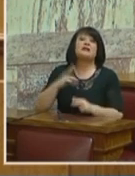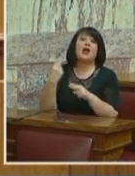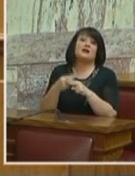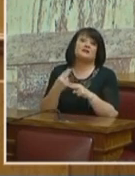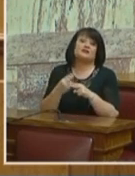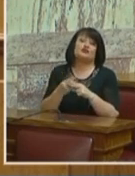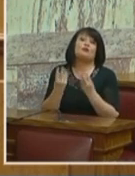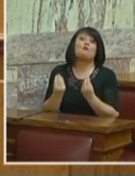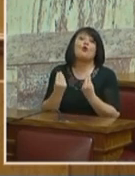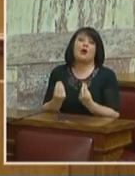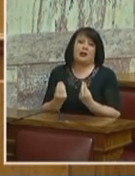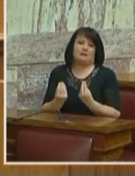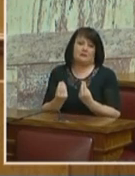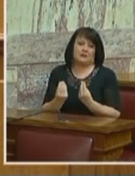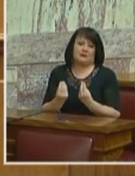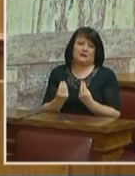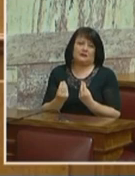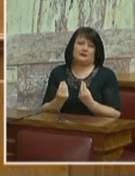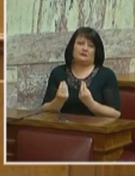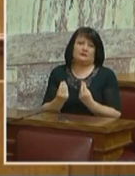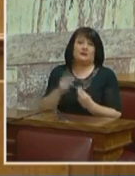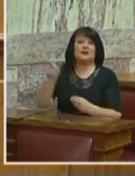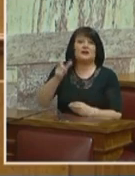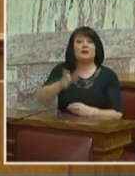πολύ καλύτερα και οι συμπολίτες μας